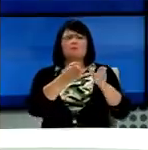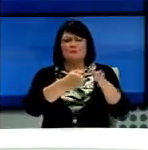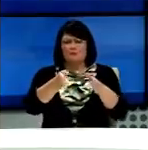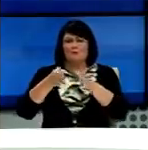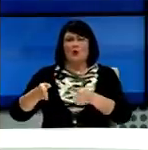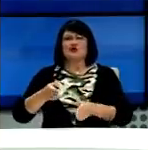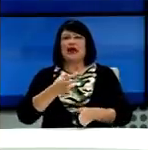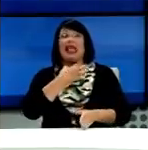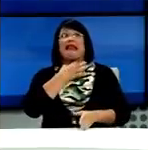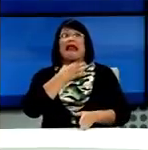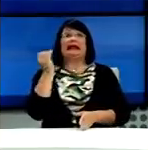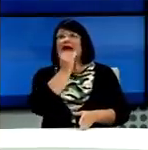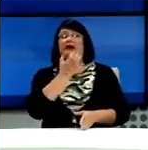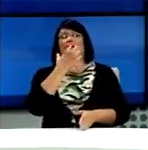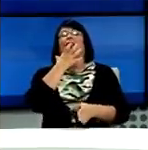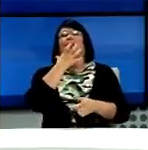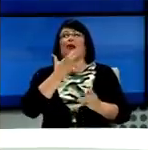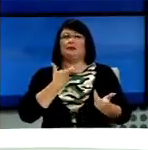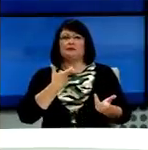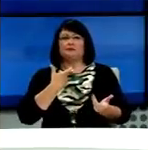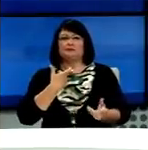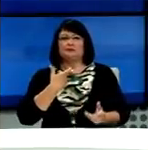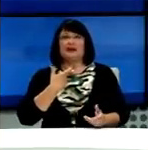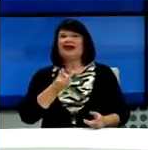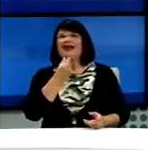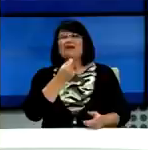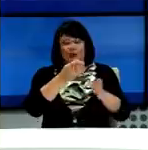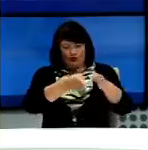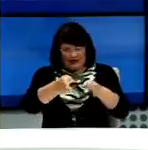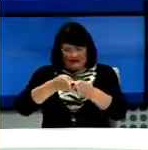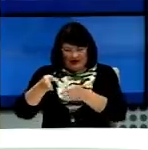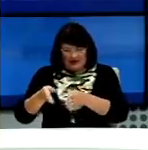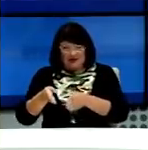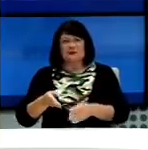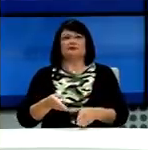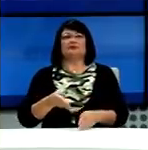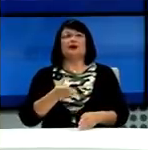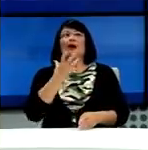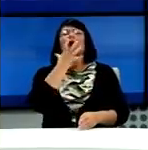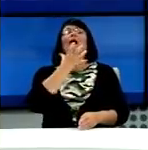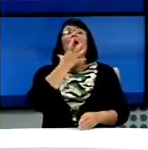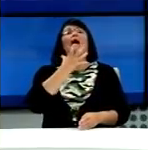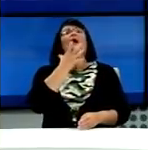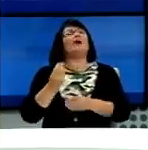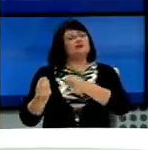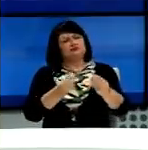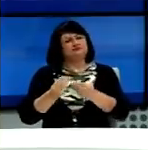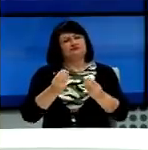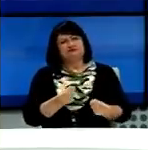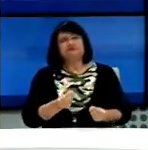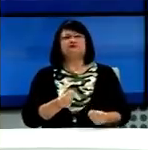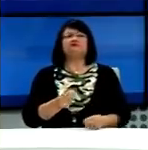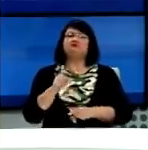κρεβάτια, αυτό είναι το εύκολο. Άντε, φέραμε και αρκετούς αναπνευστήρες, οι οποίοι μάλιστα σε